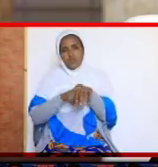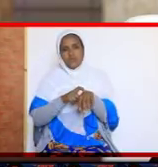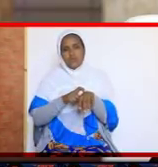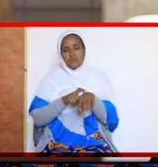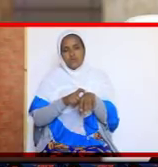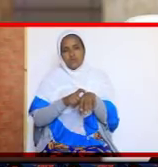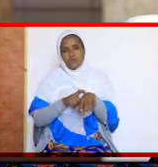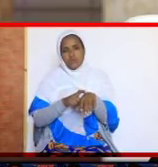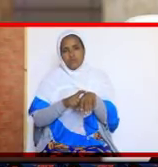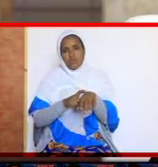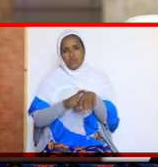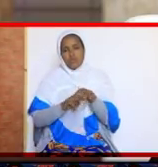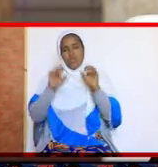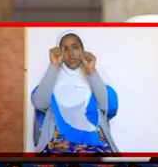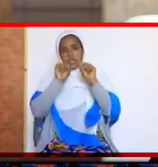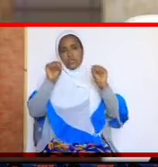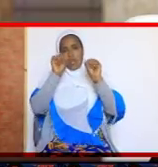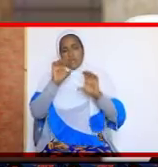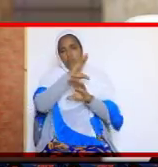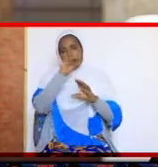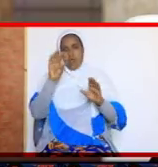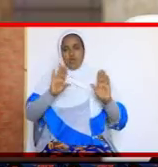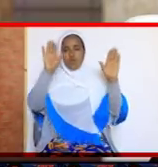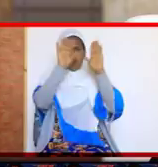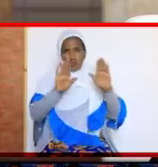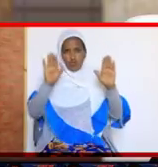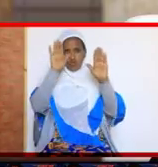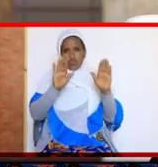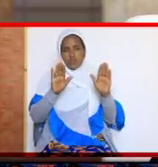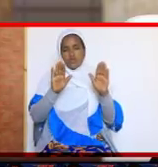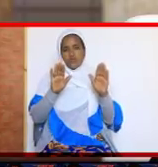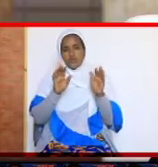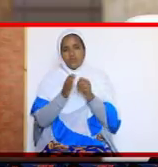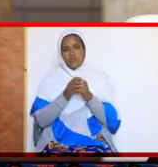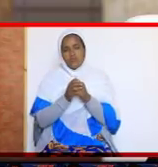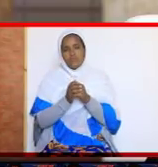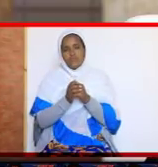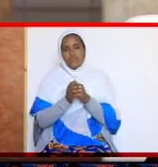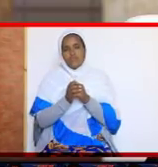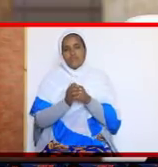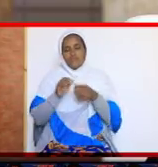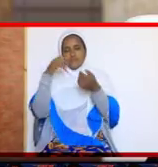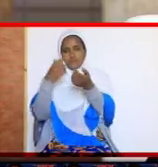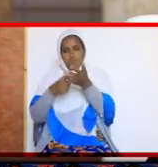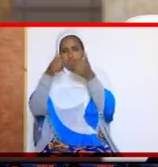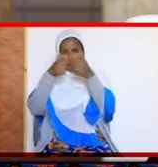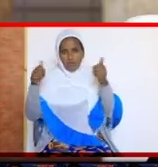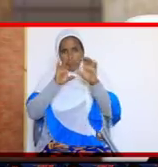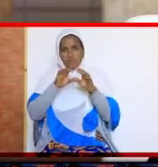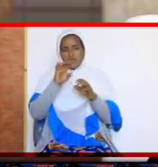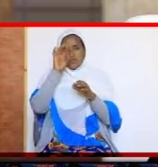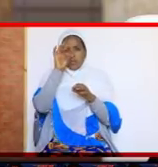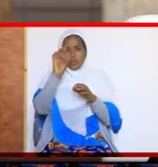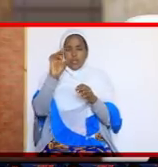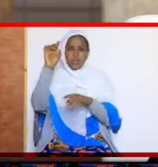ወይም ሌላው ቅዳሜና እሁድ ጥሉላት ስለማይበሉ ለየት ያደርጋቸዋል።